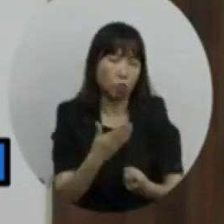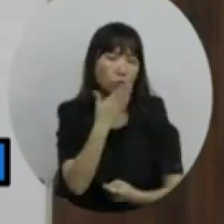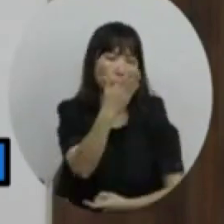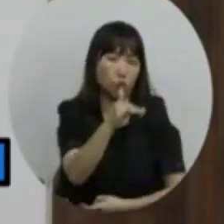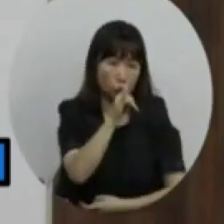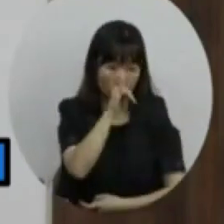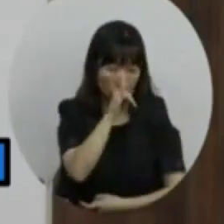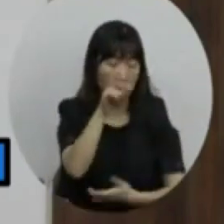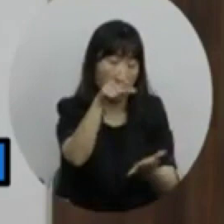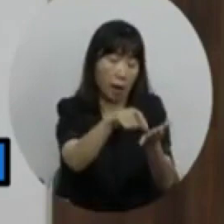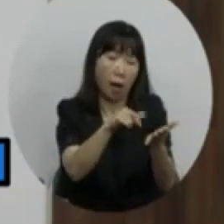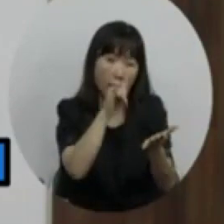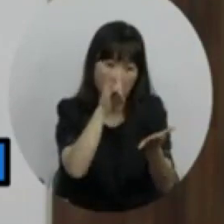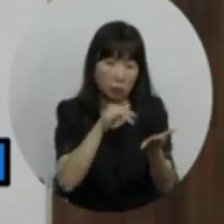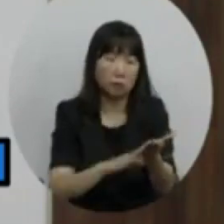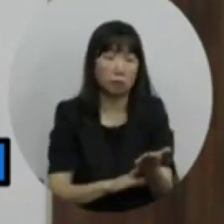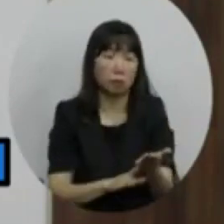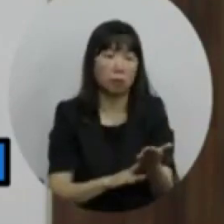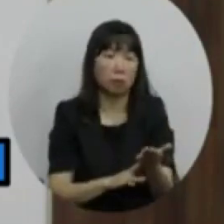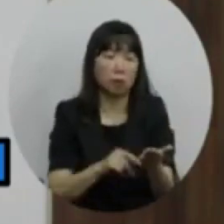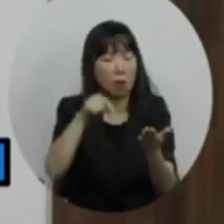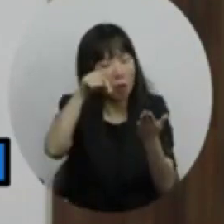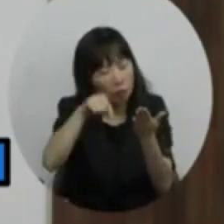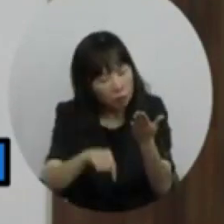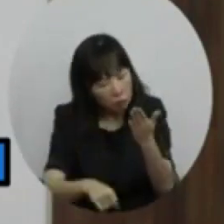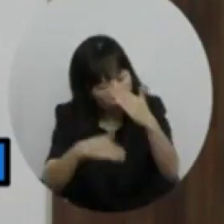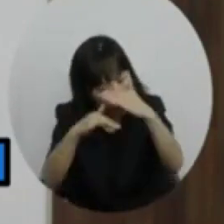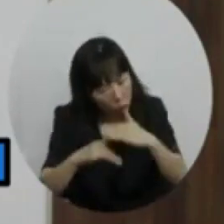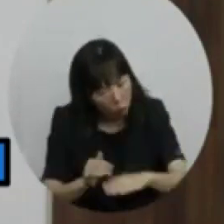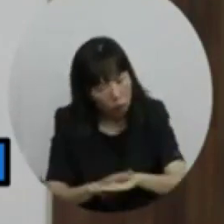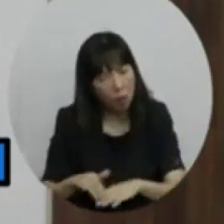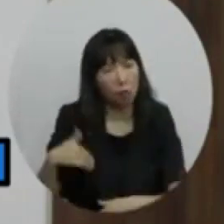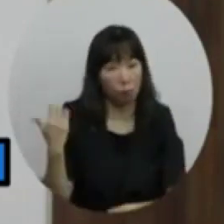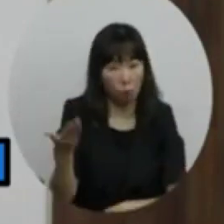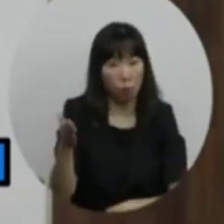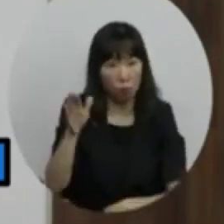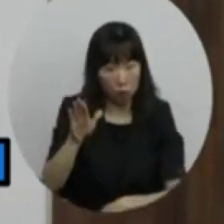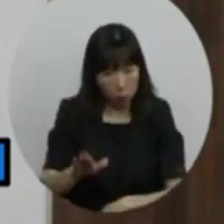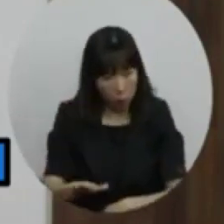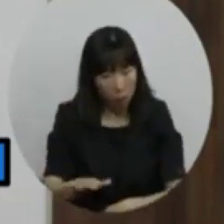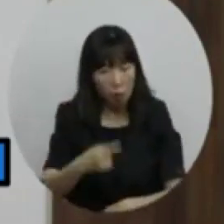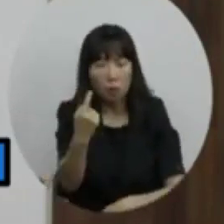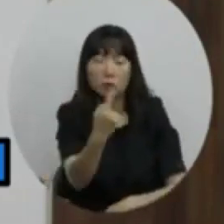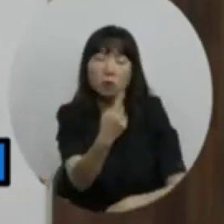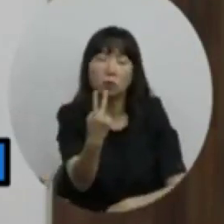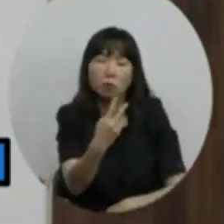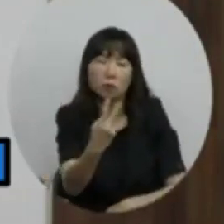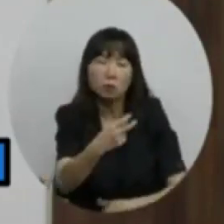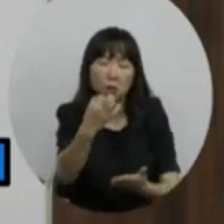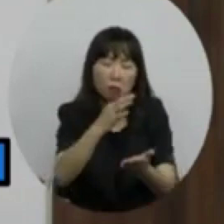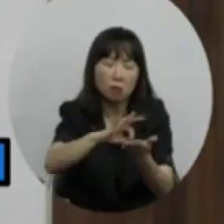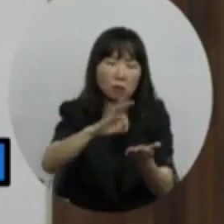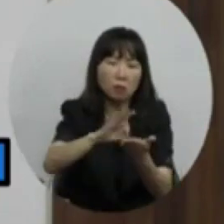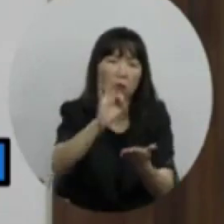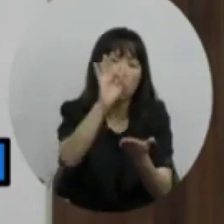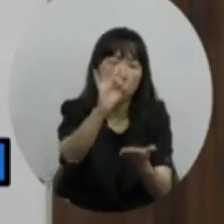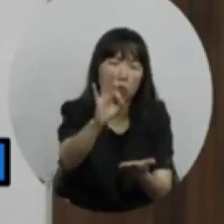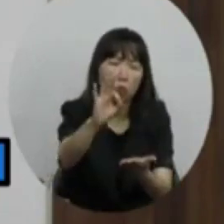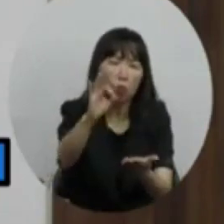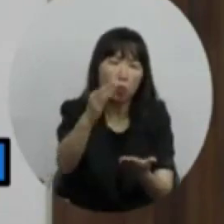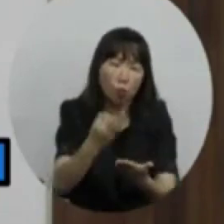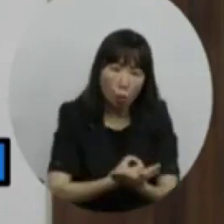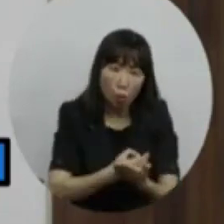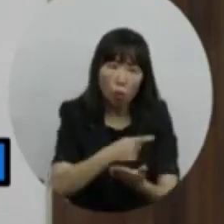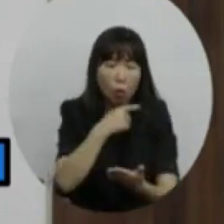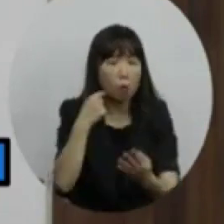바 있습니다. 깊은 속내는 무엇인지 정확하게 알 수 없으나 1, 2천의 사용료 징수를 통해 적자를 보전할